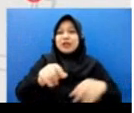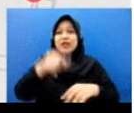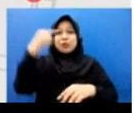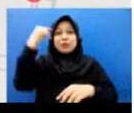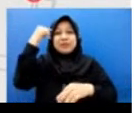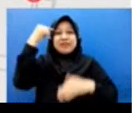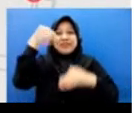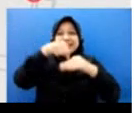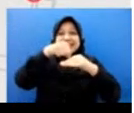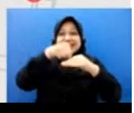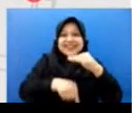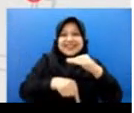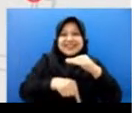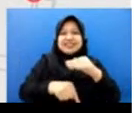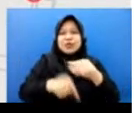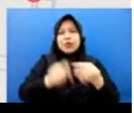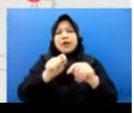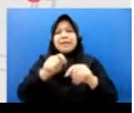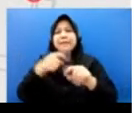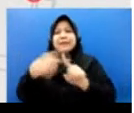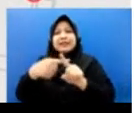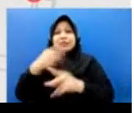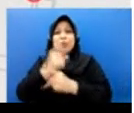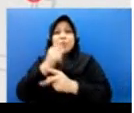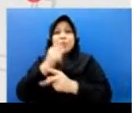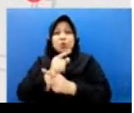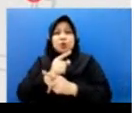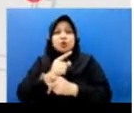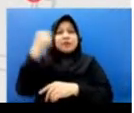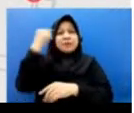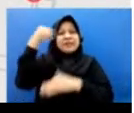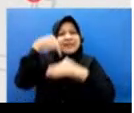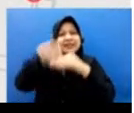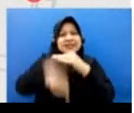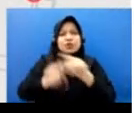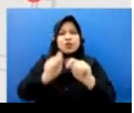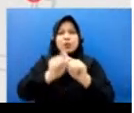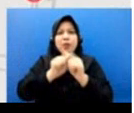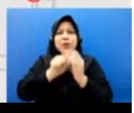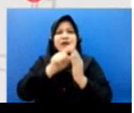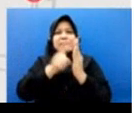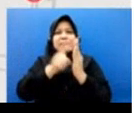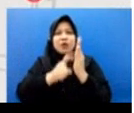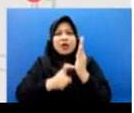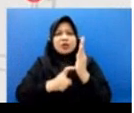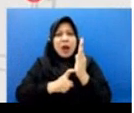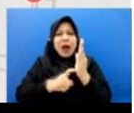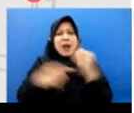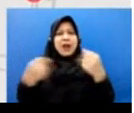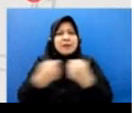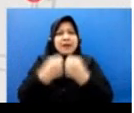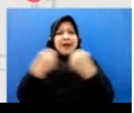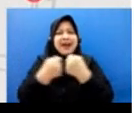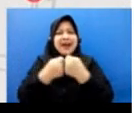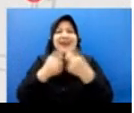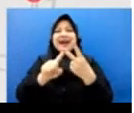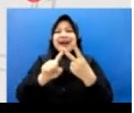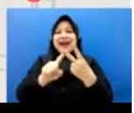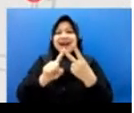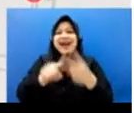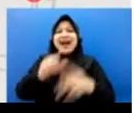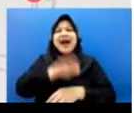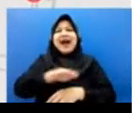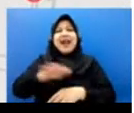sebuah soal yang penuh tantangan, tapi membuat, jadi kalau murid itu mereka selalu mempunyai rasa penasaran,